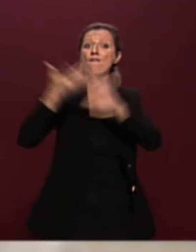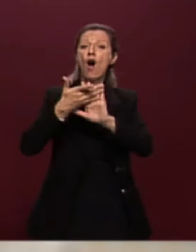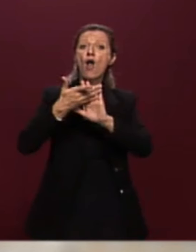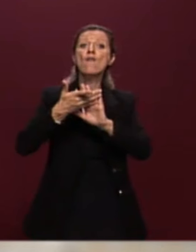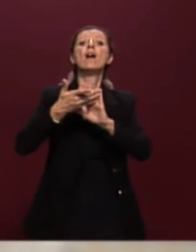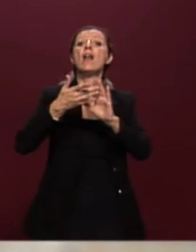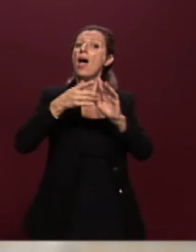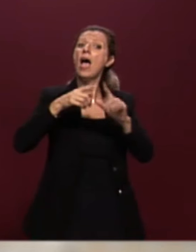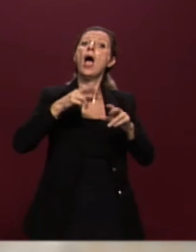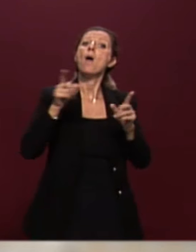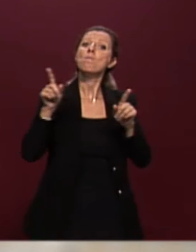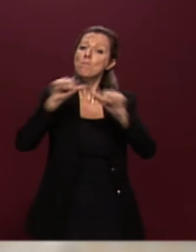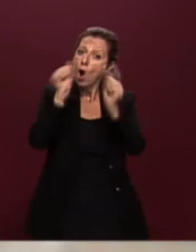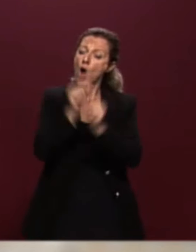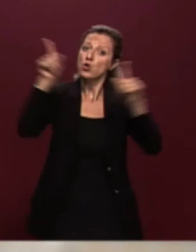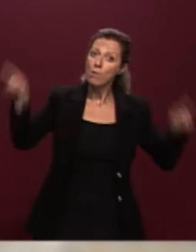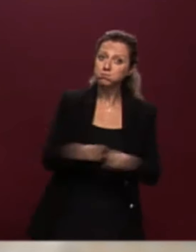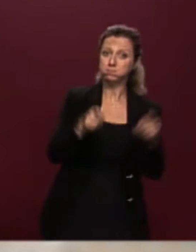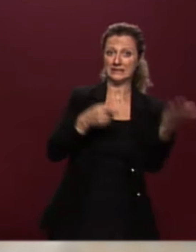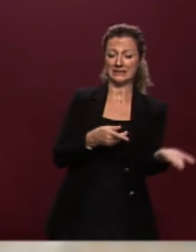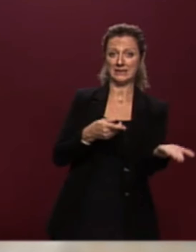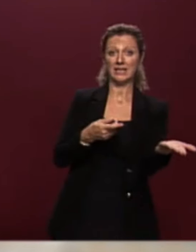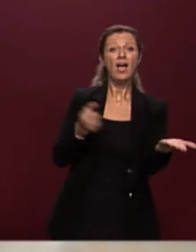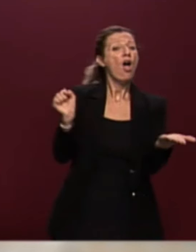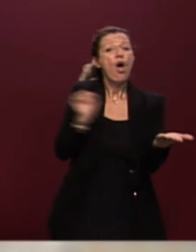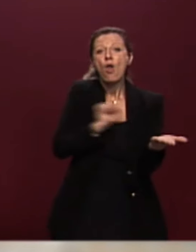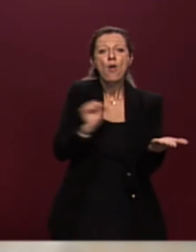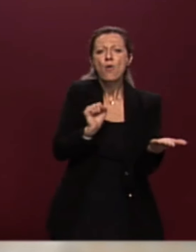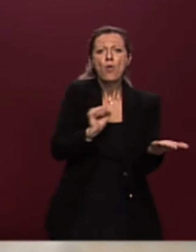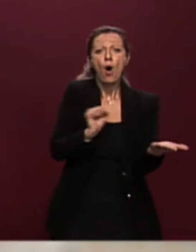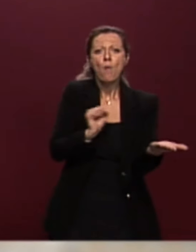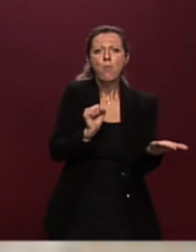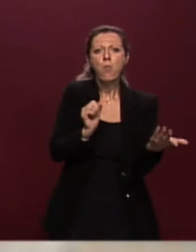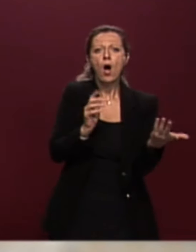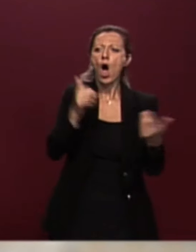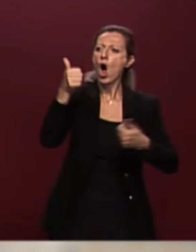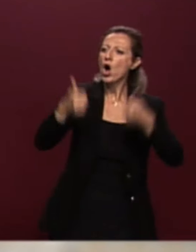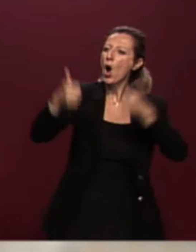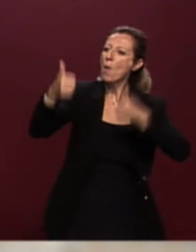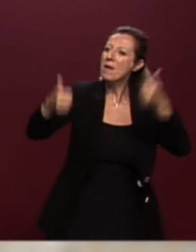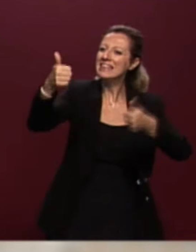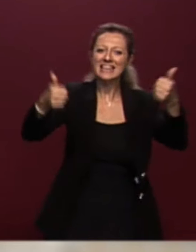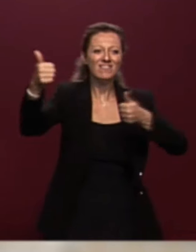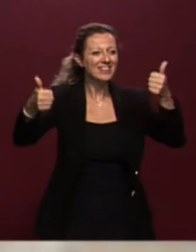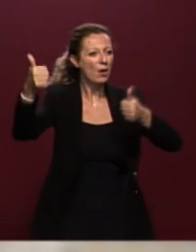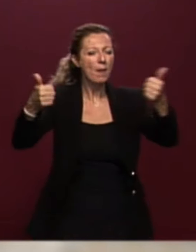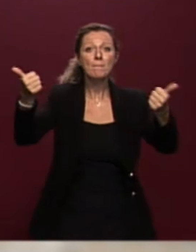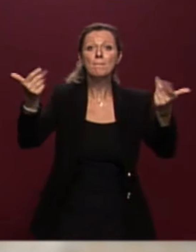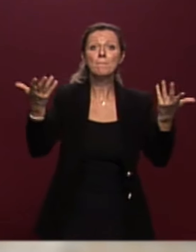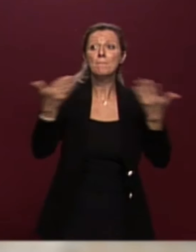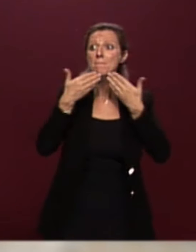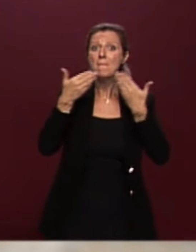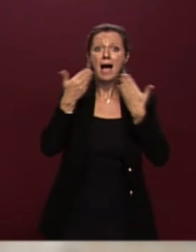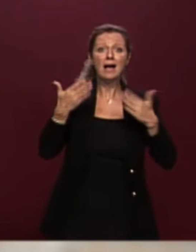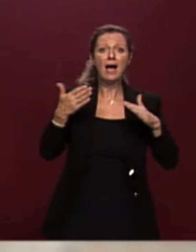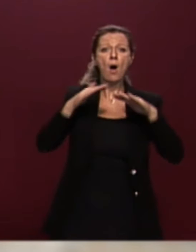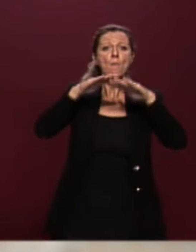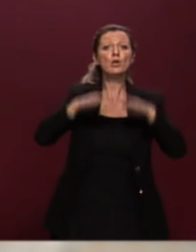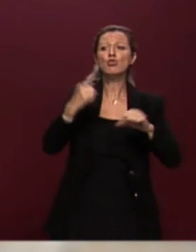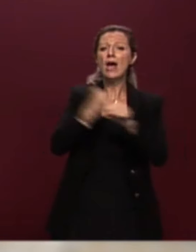stesso ritmo. Non può esserci competitività senza protezione